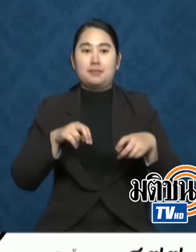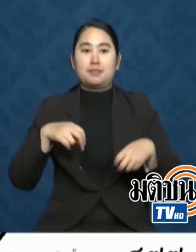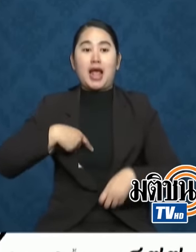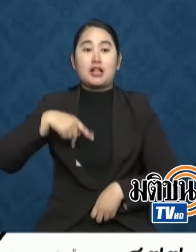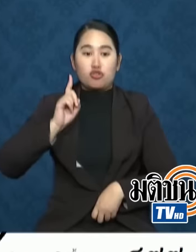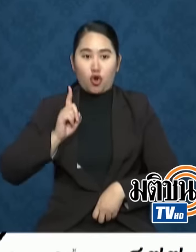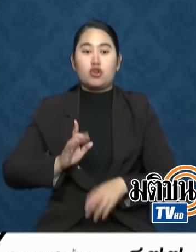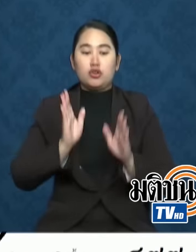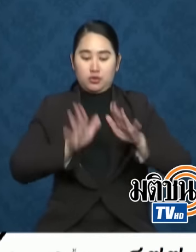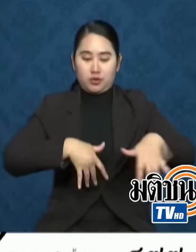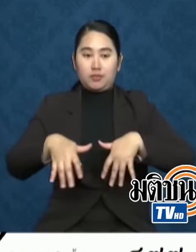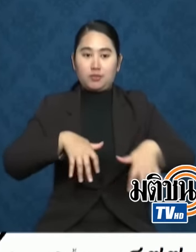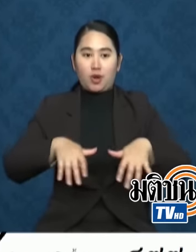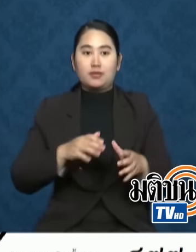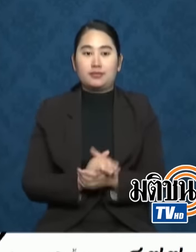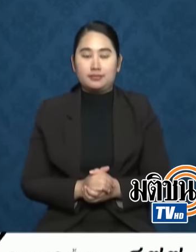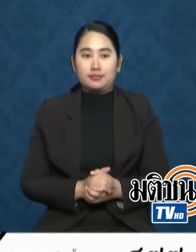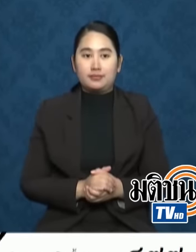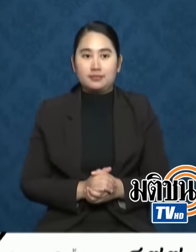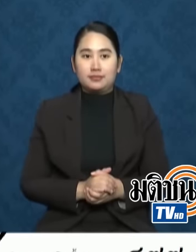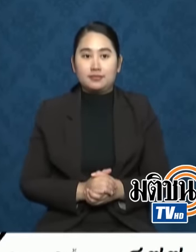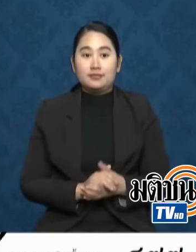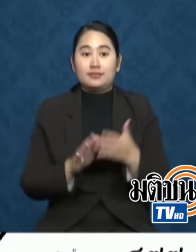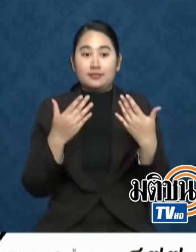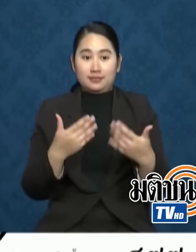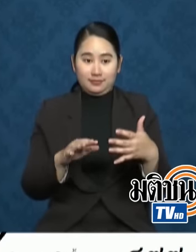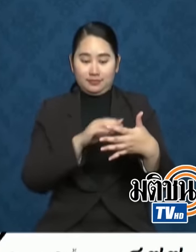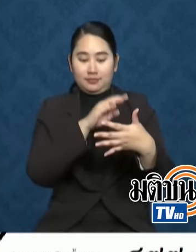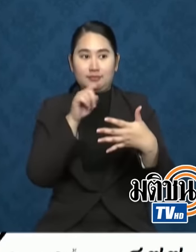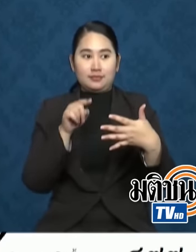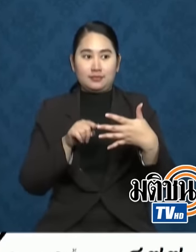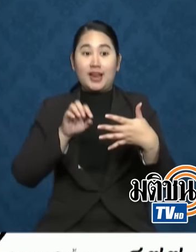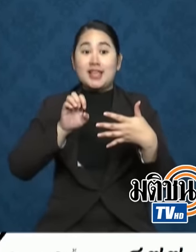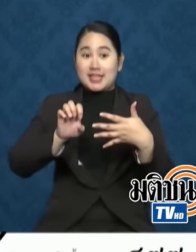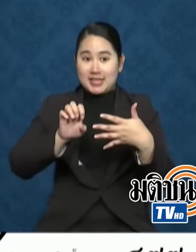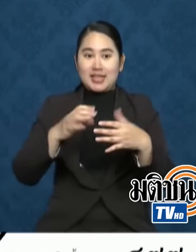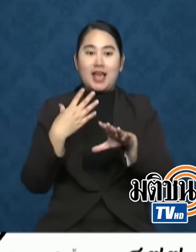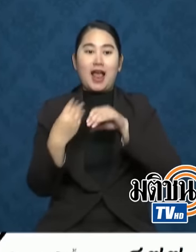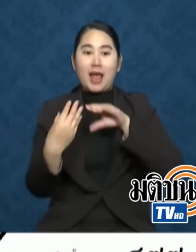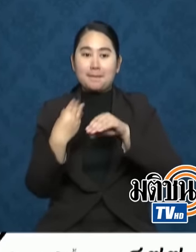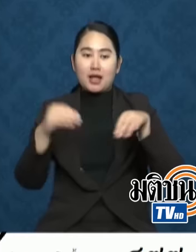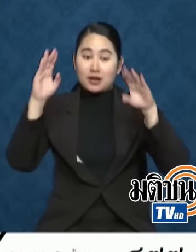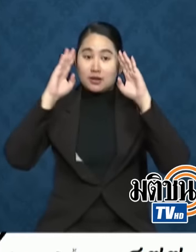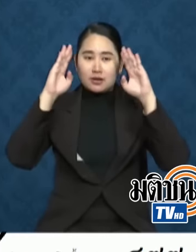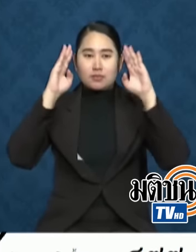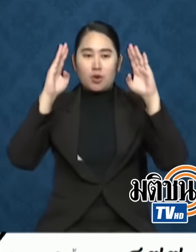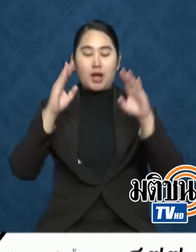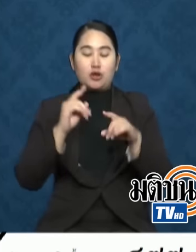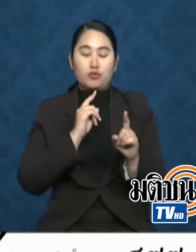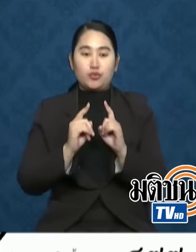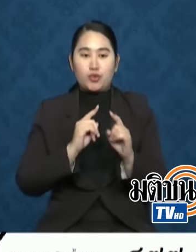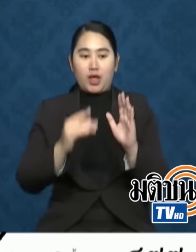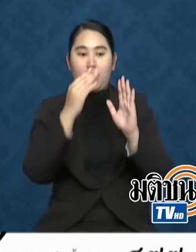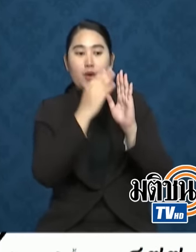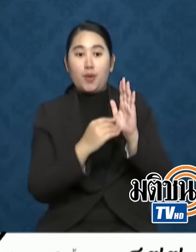ช่ประโยชน์นายทุนแล้วก็มาที่ตัว E ก็คือการแลกเปลี่ยนประสบการณ์ร่วมกับอบ